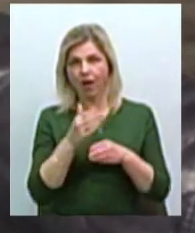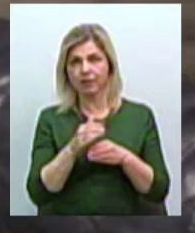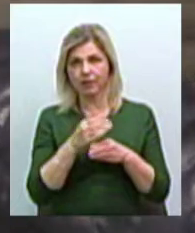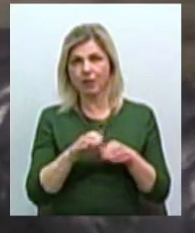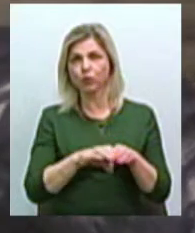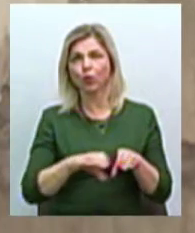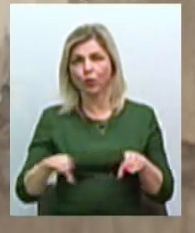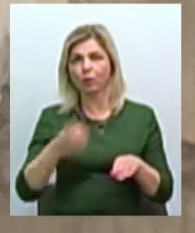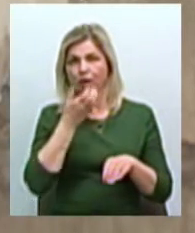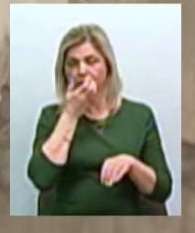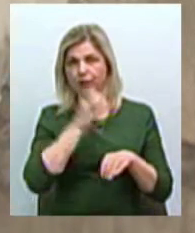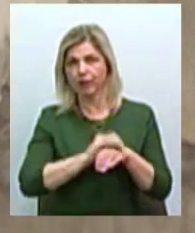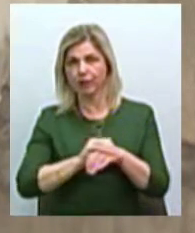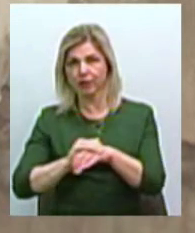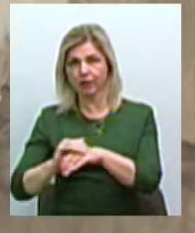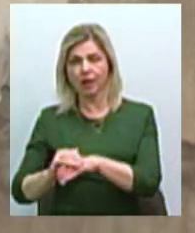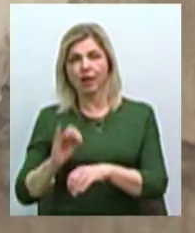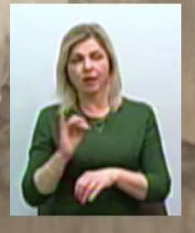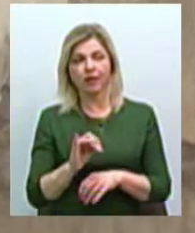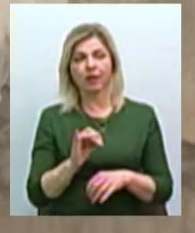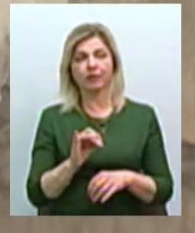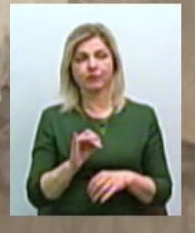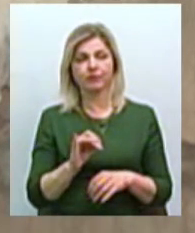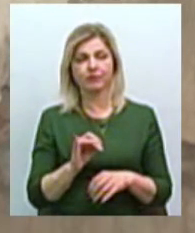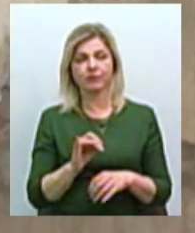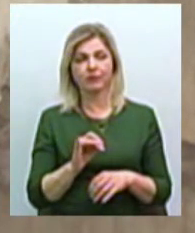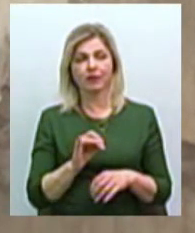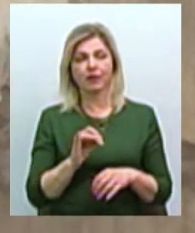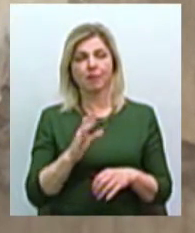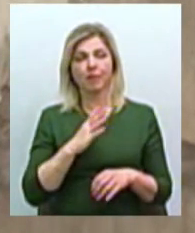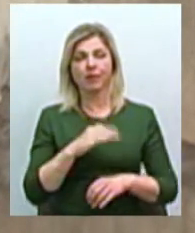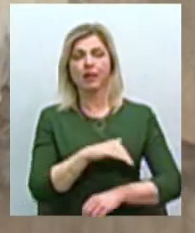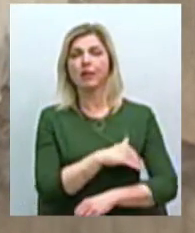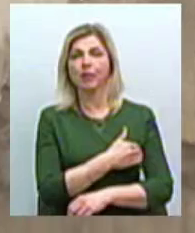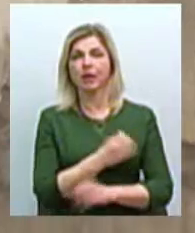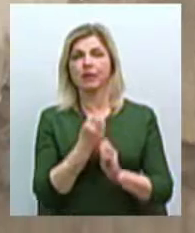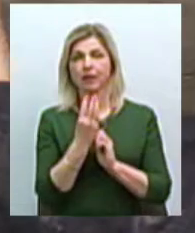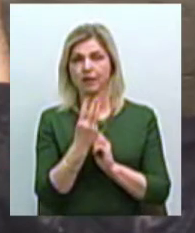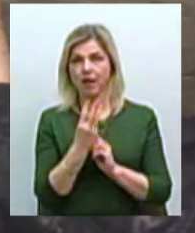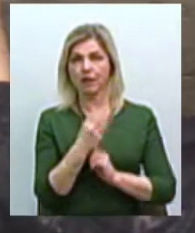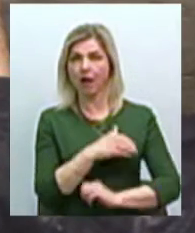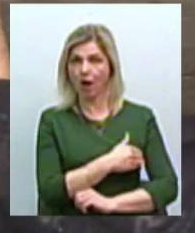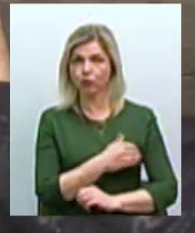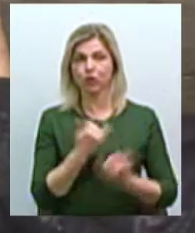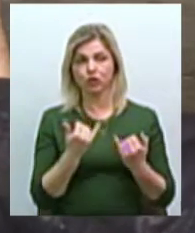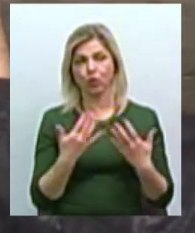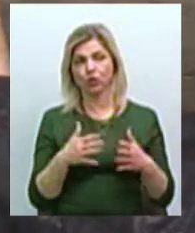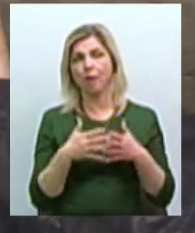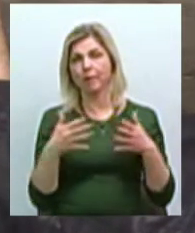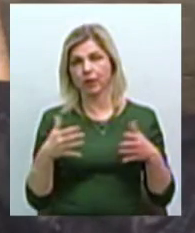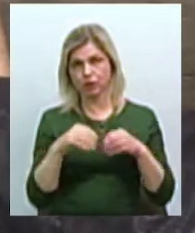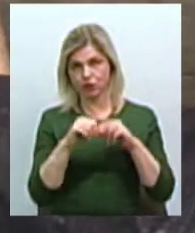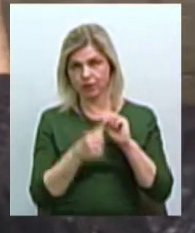ми включали опалення, в системі була температура 13 градусів, зараз вже більше